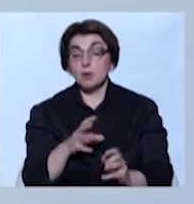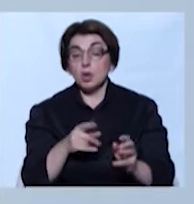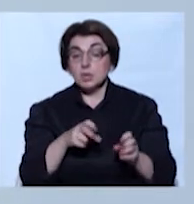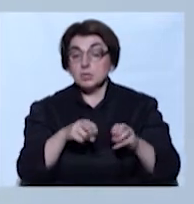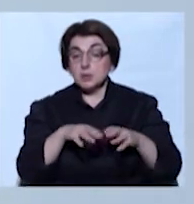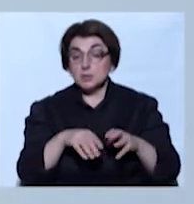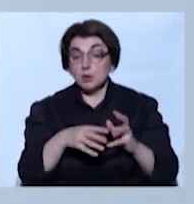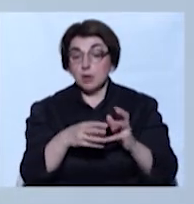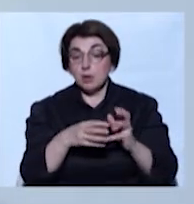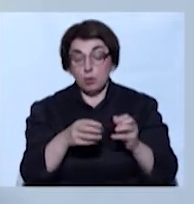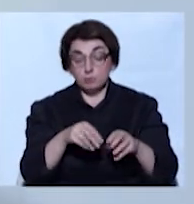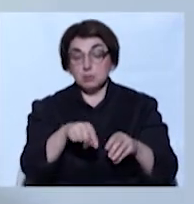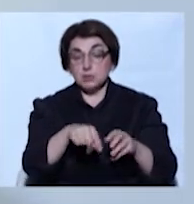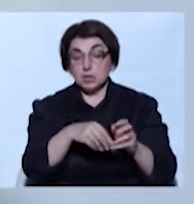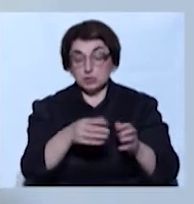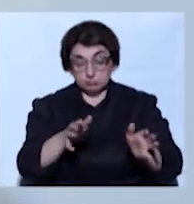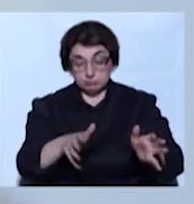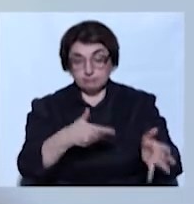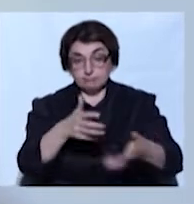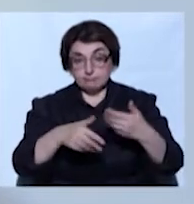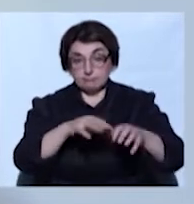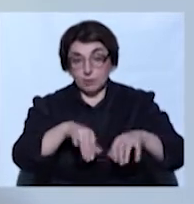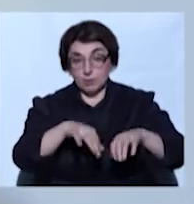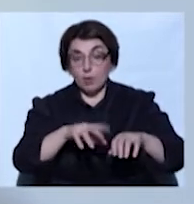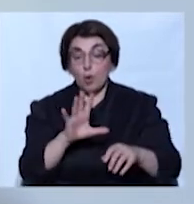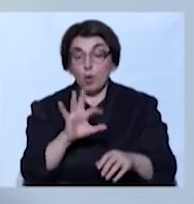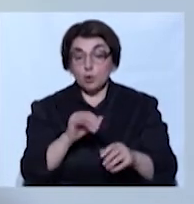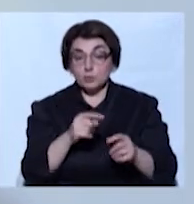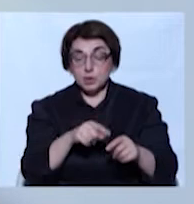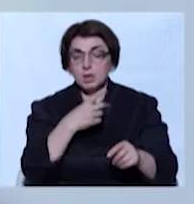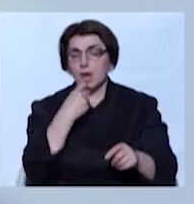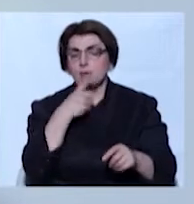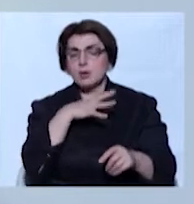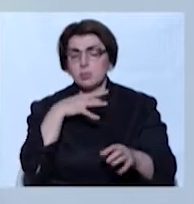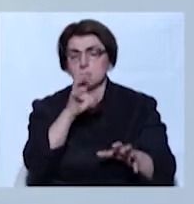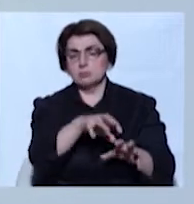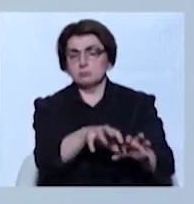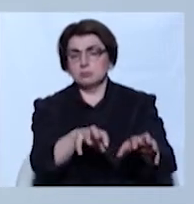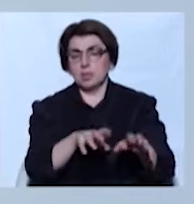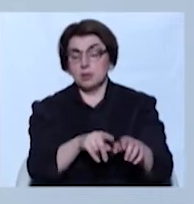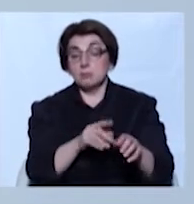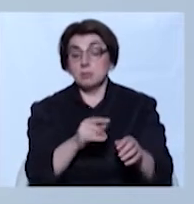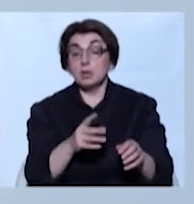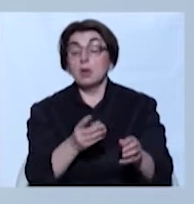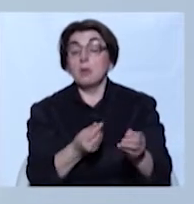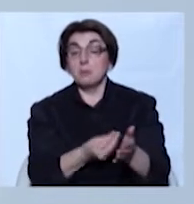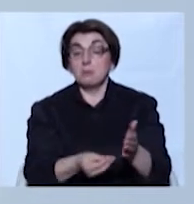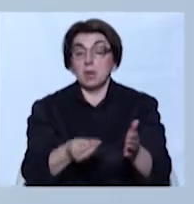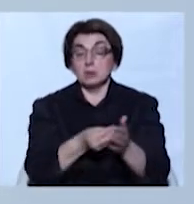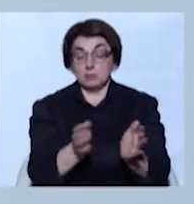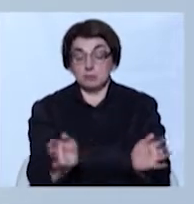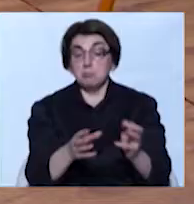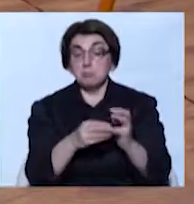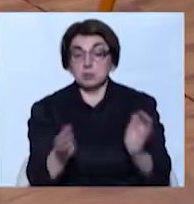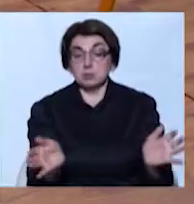ორმოსთხრის შრალქვიშაში და იქ დებს საკმაოდ დიდი რაოდენობით კვერცხს. შემდეგ კი ორმოს მიწას მიაყრის და